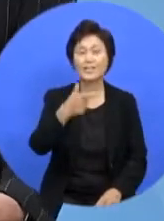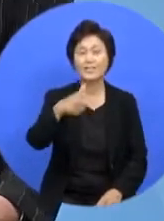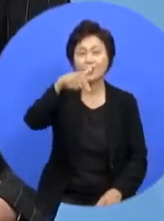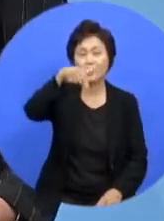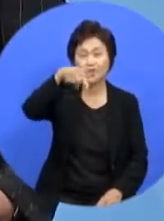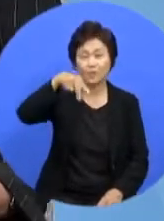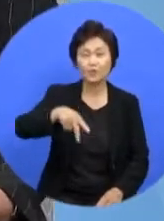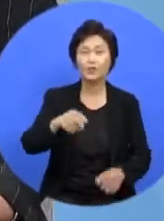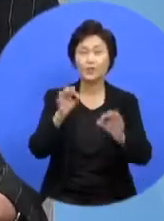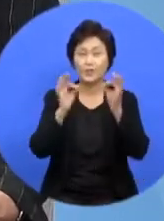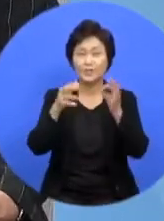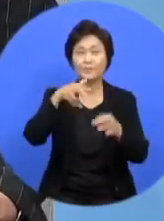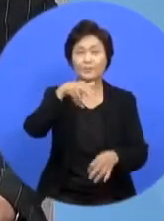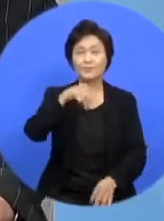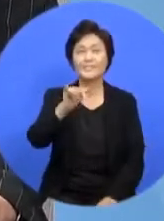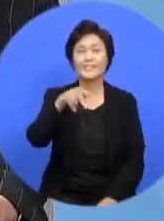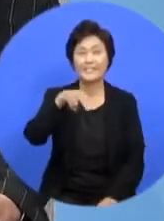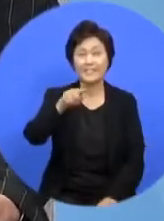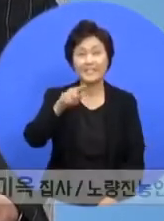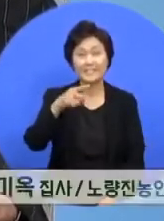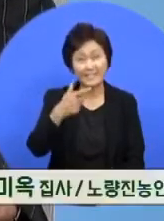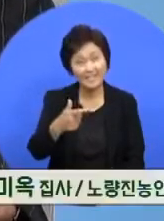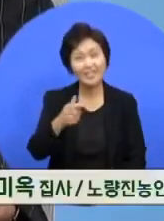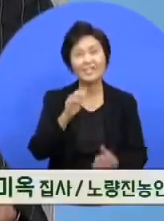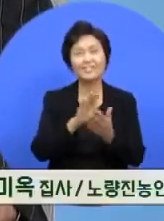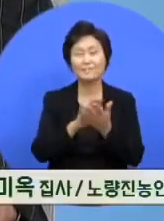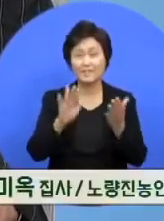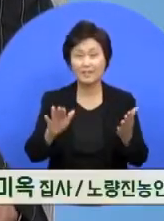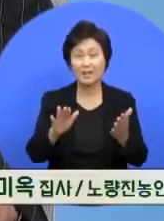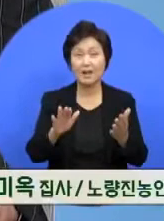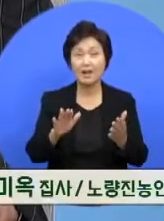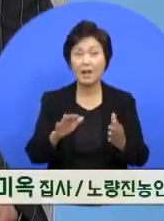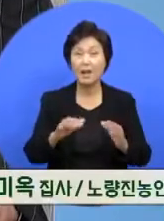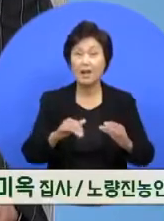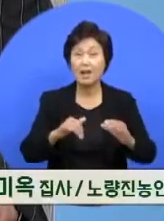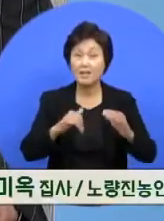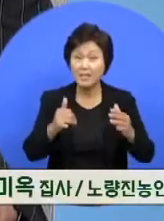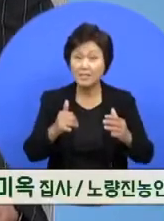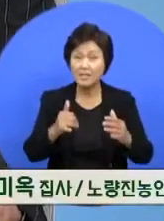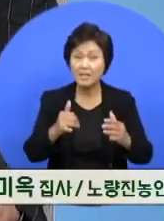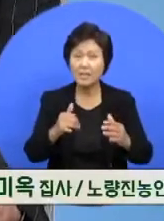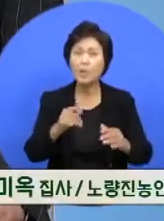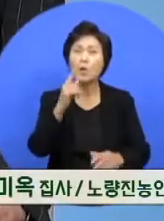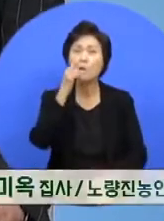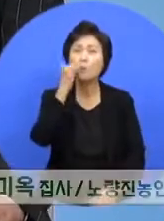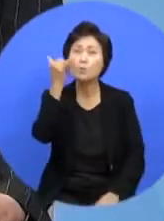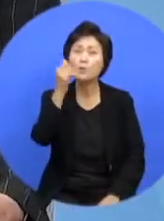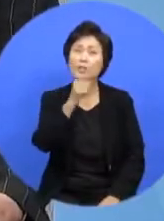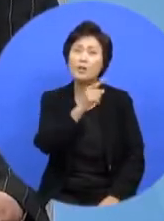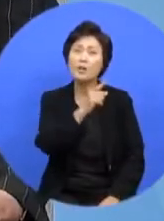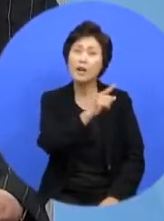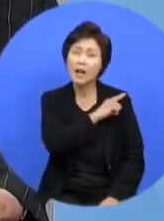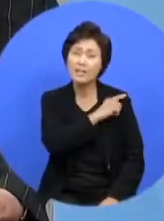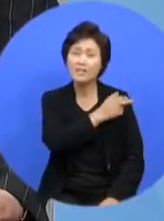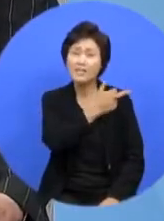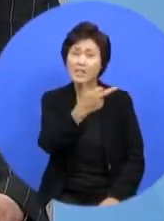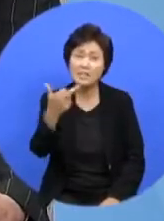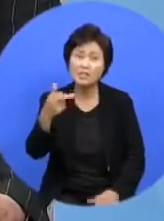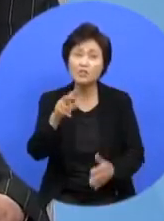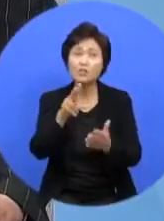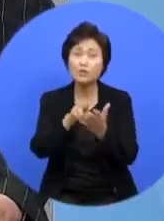김주선입니다. 네. 네. 이 땅의 모든 부모님들의 가장 큰 숙제가 자녀 교육이 아닐까 싶은데 얼마 전에